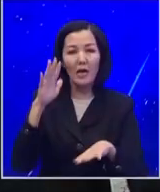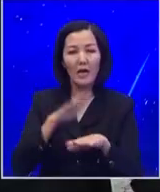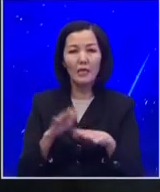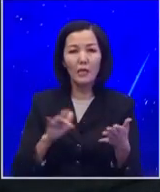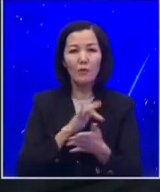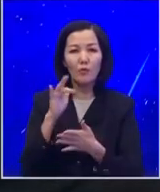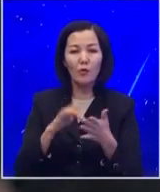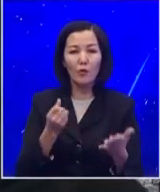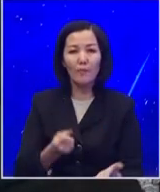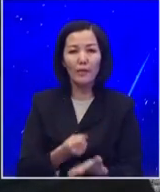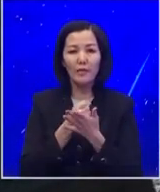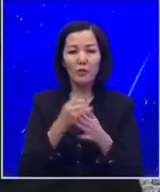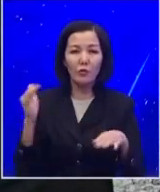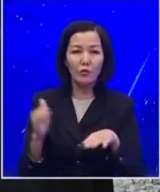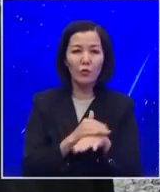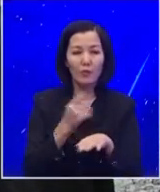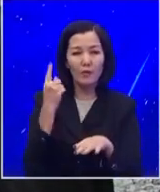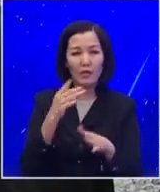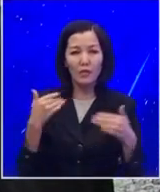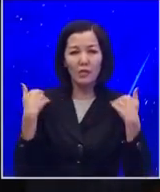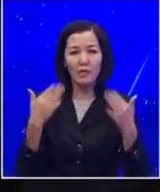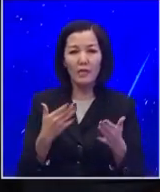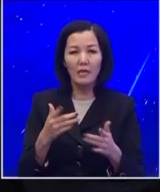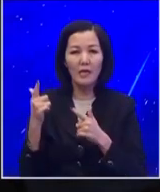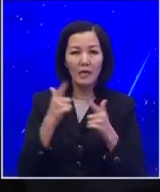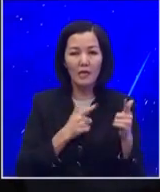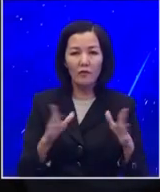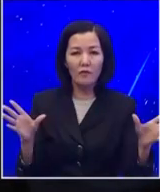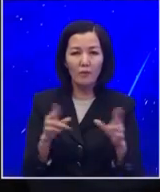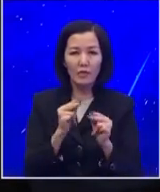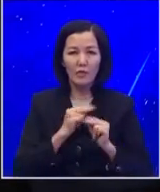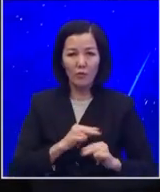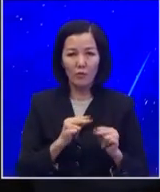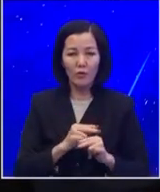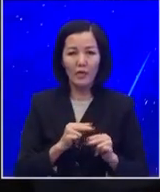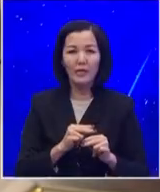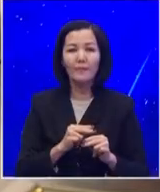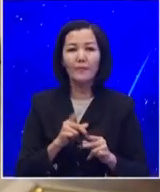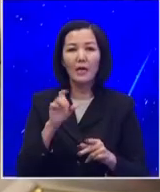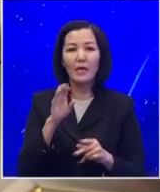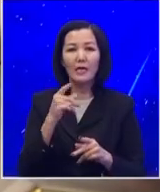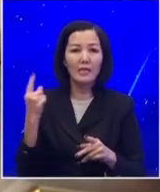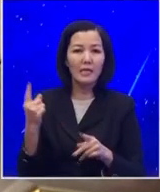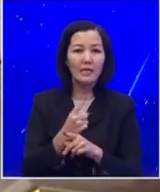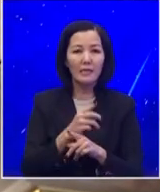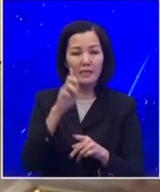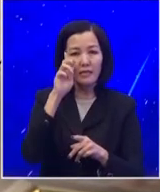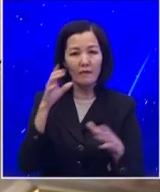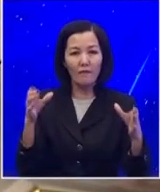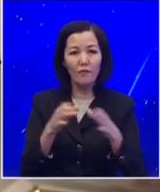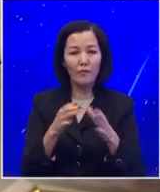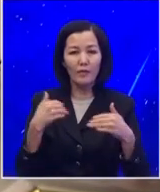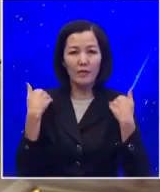что поддерживает добрые начинания фонда и готов к сотрудничеству с ним. Стоит отметить, «Харакет» – единственный в стране